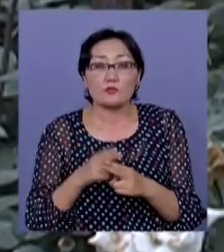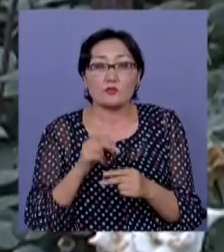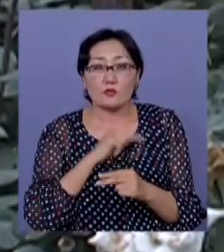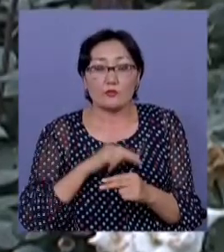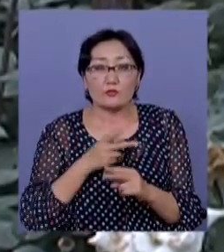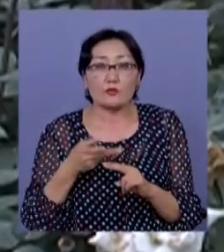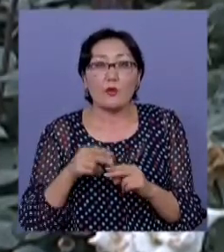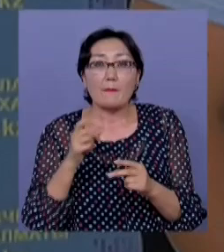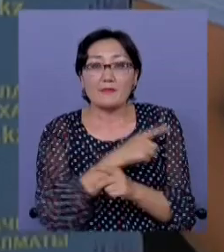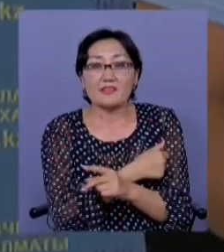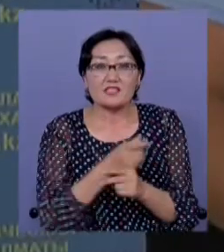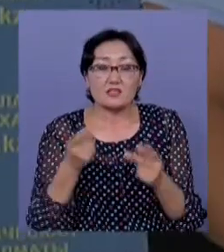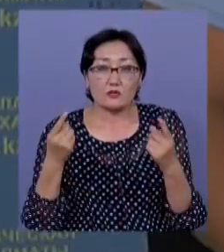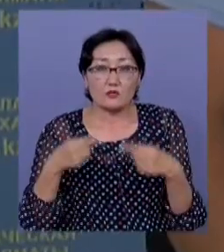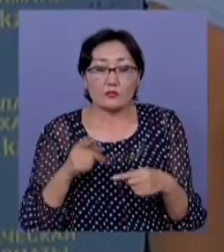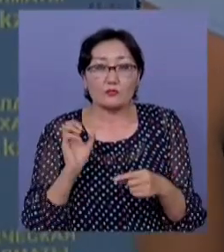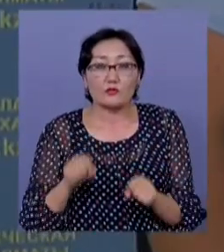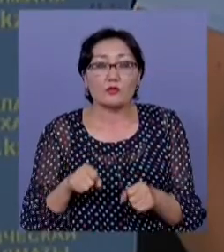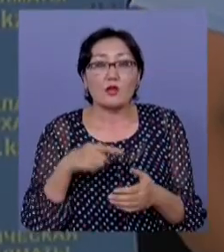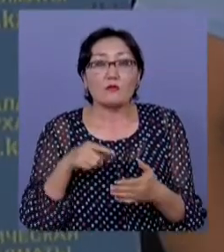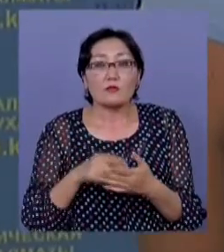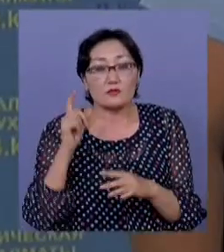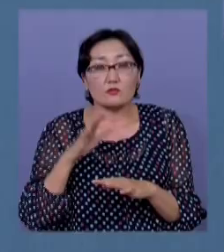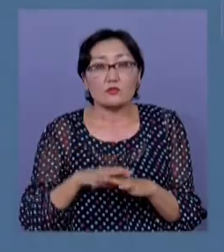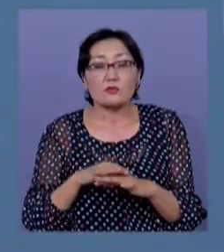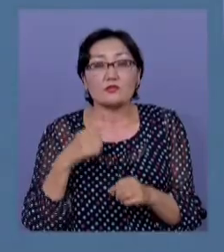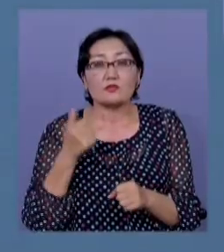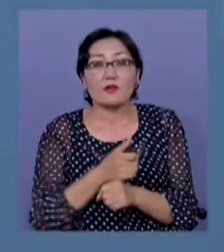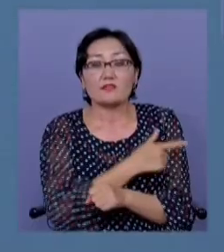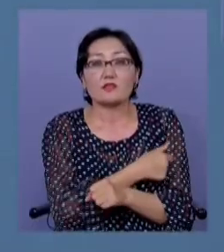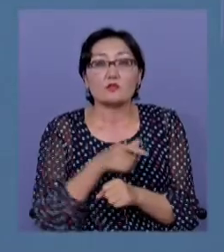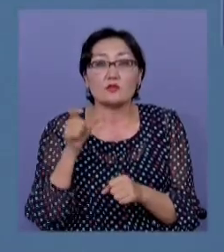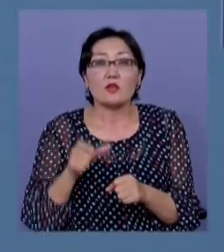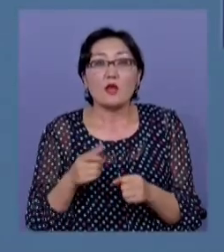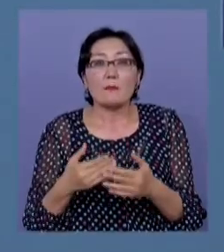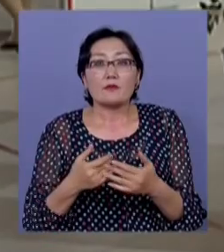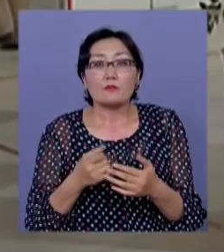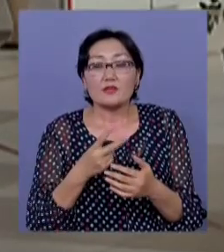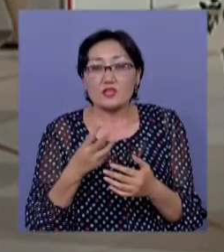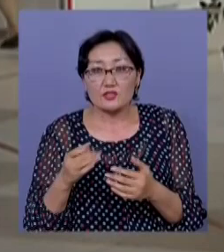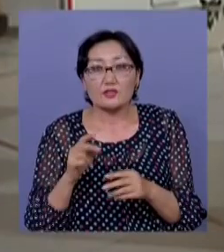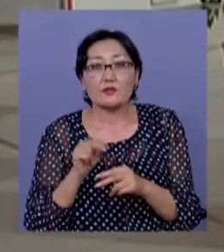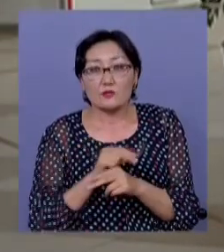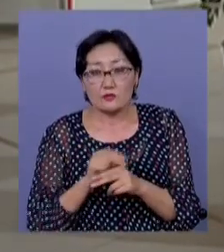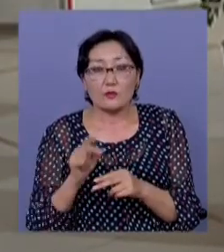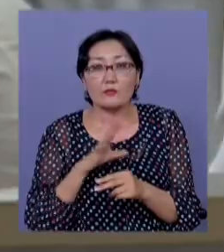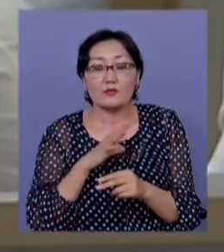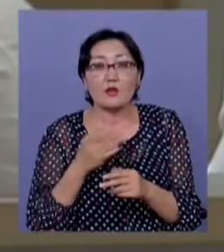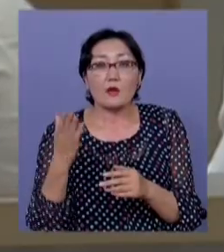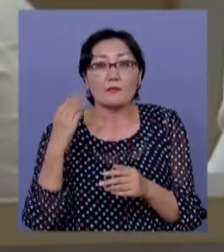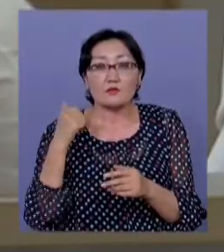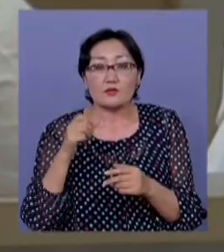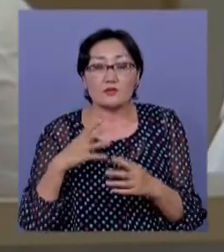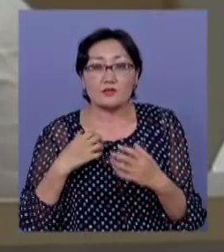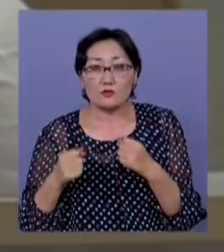саласы құлдырауы мүмкін. Ал қала тұрғыны Полина Кучавина бас дәрігер Қанат Тезекбаевтың алдында бірнеше рет болғанын айтады. Тіпті балтыр денсаулығы сыр